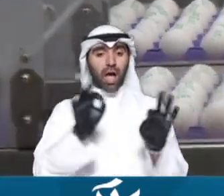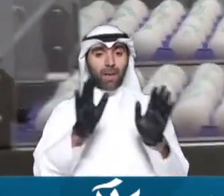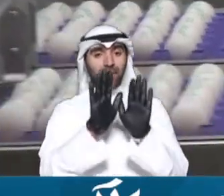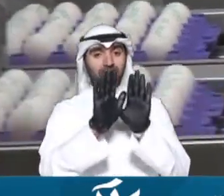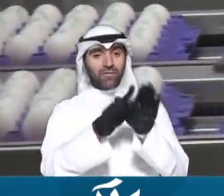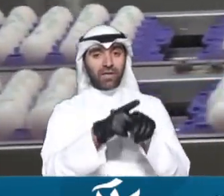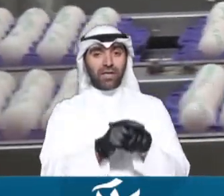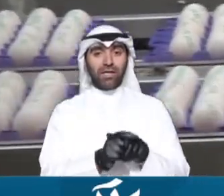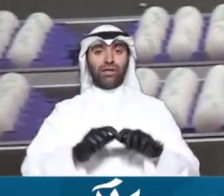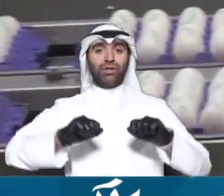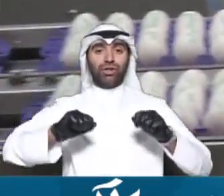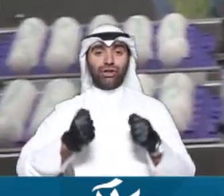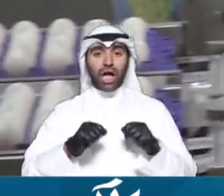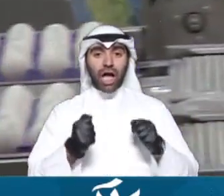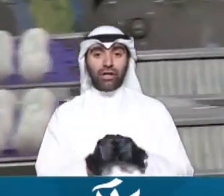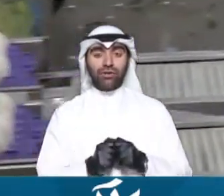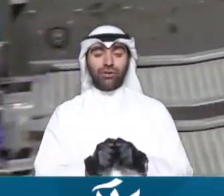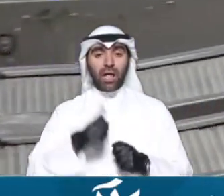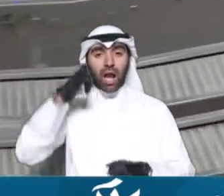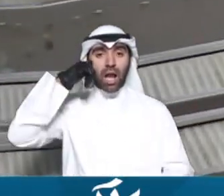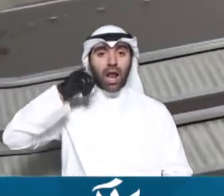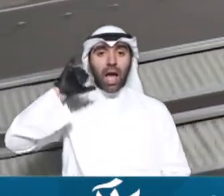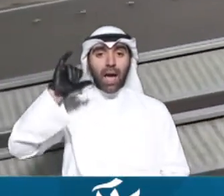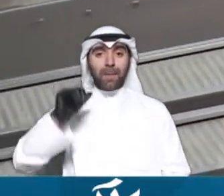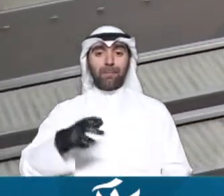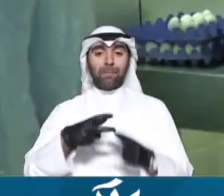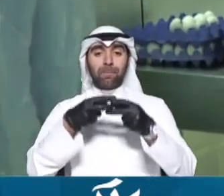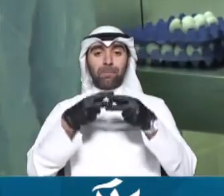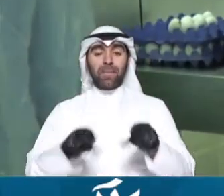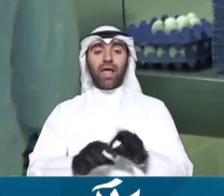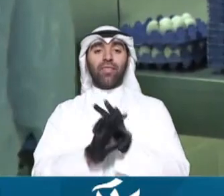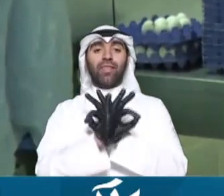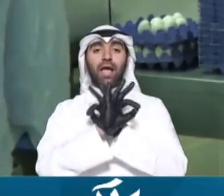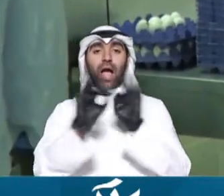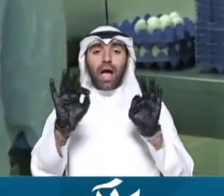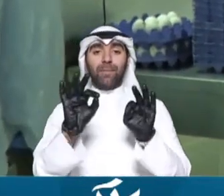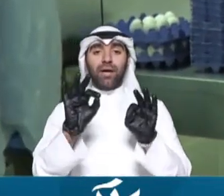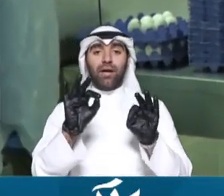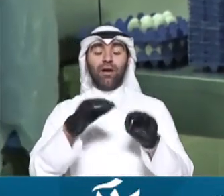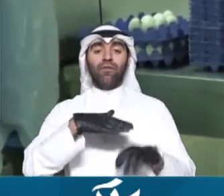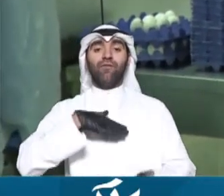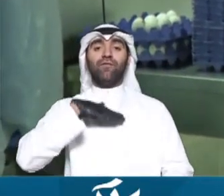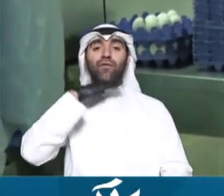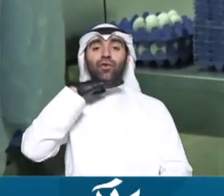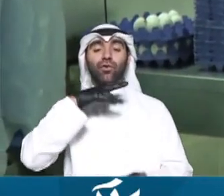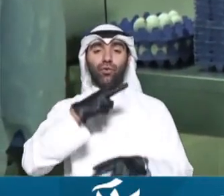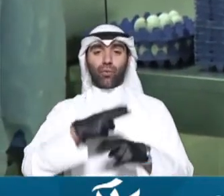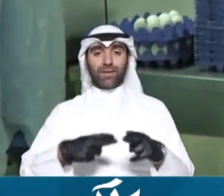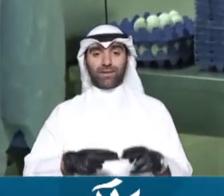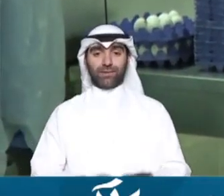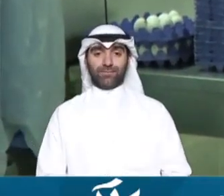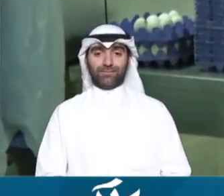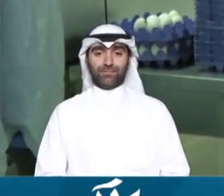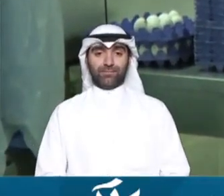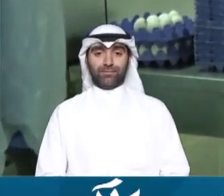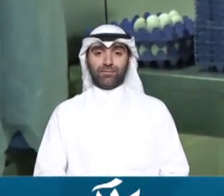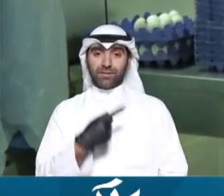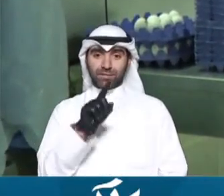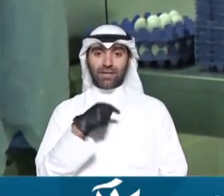الإنتاجية بصورة تفوق احتياجات السوق المحلي. بالنسبة للمخزون الاستراتيجي احنا نتكلم